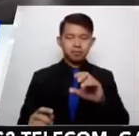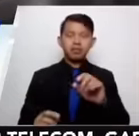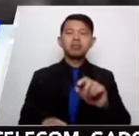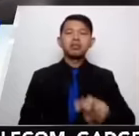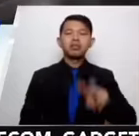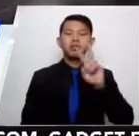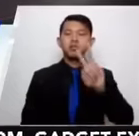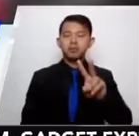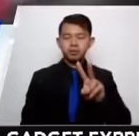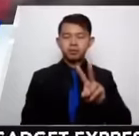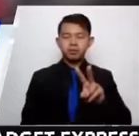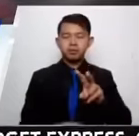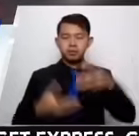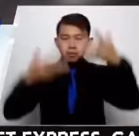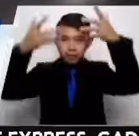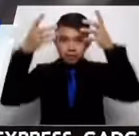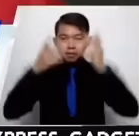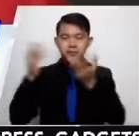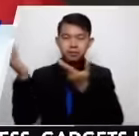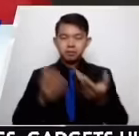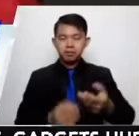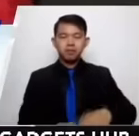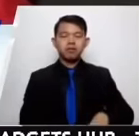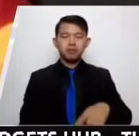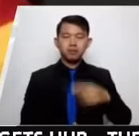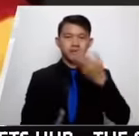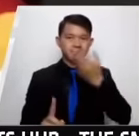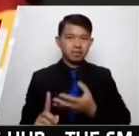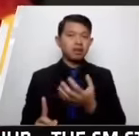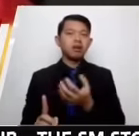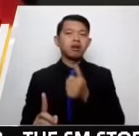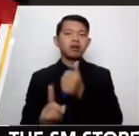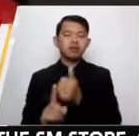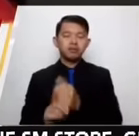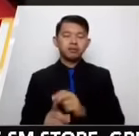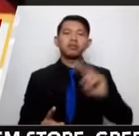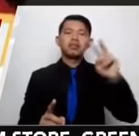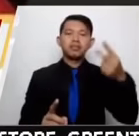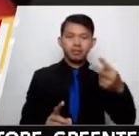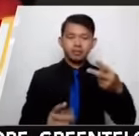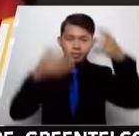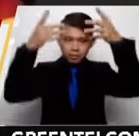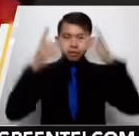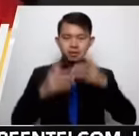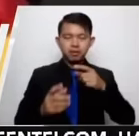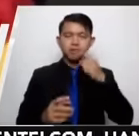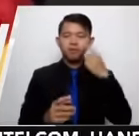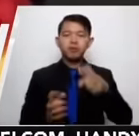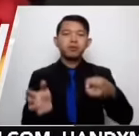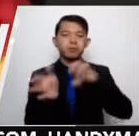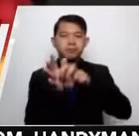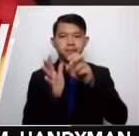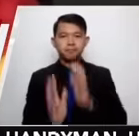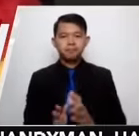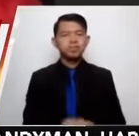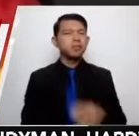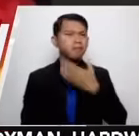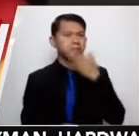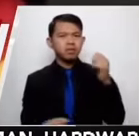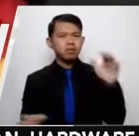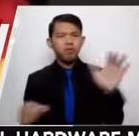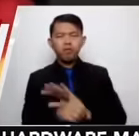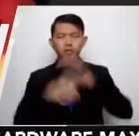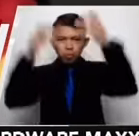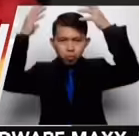kanya, isa para sa magiging pasahero. Mas magandang full face kung para sigurado sa sa kaligtasan.